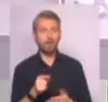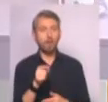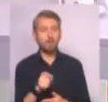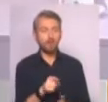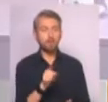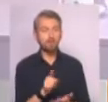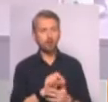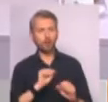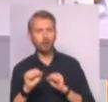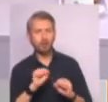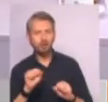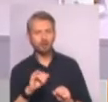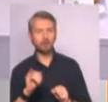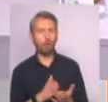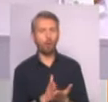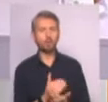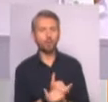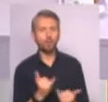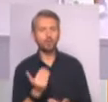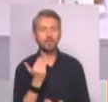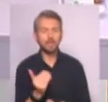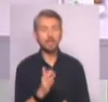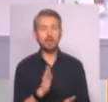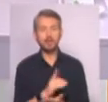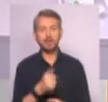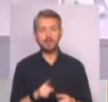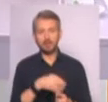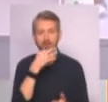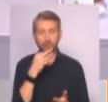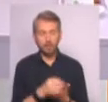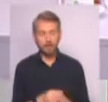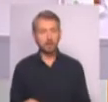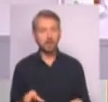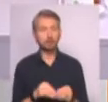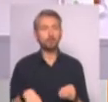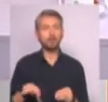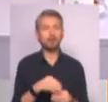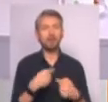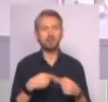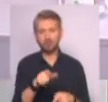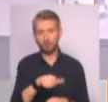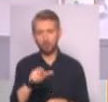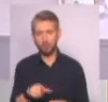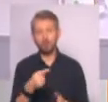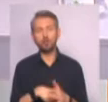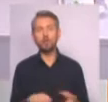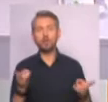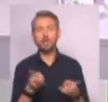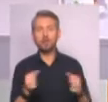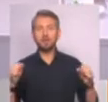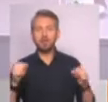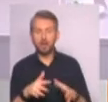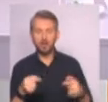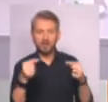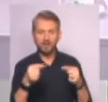має розпоряджатися і обслуговувати її, і несе за це відповідальність разом з усіма іншими співвласниками. І тому треба збиратися,